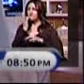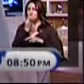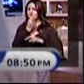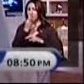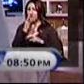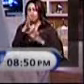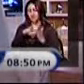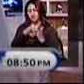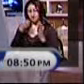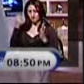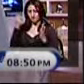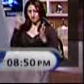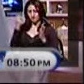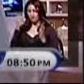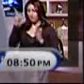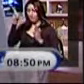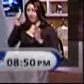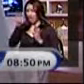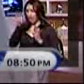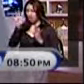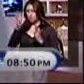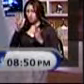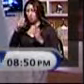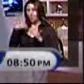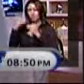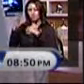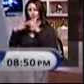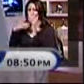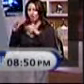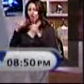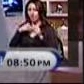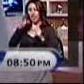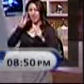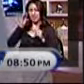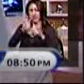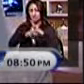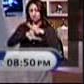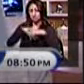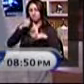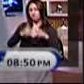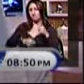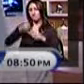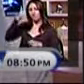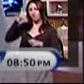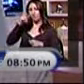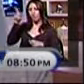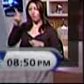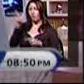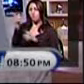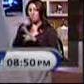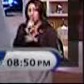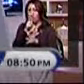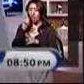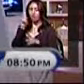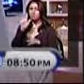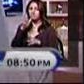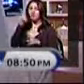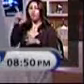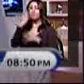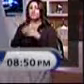عجبكش، تقرا الروايه تعرف ان اصل الروايه ايه، لان انا لا اتوجه، لو كنت عايز اتوجه لجمهور السينما كنت كتبت